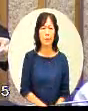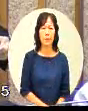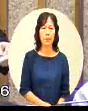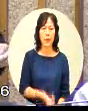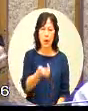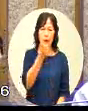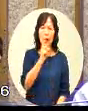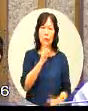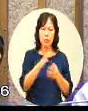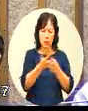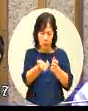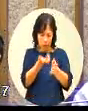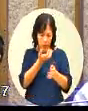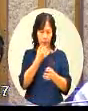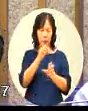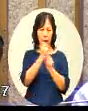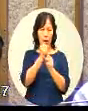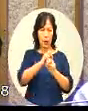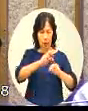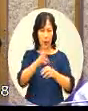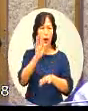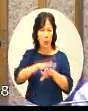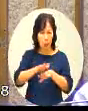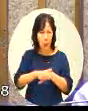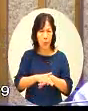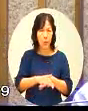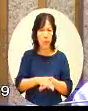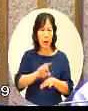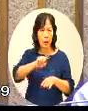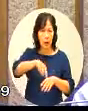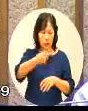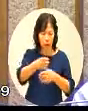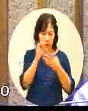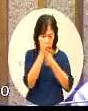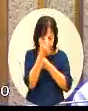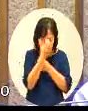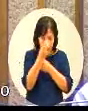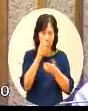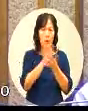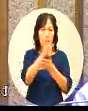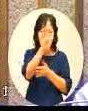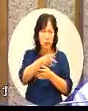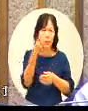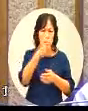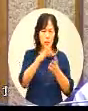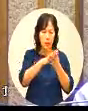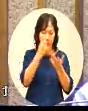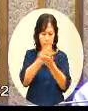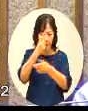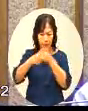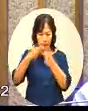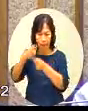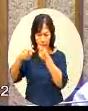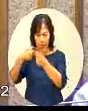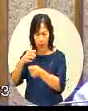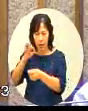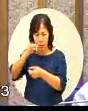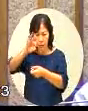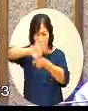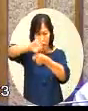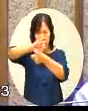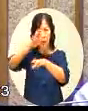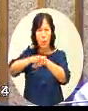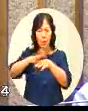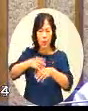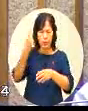讲的，还是前面改善的部分哈、哦。这个我们在测量完，我们也会逐年逐起来编列预算，来做一个